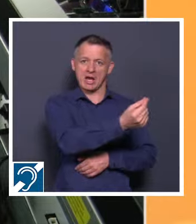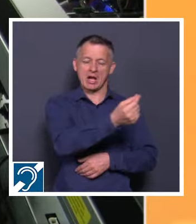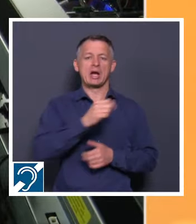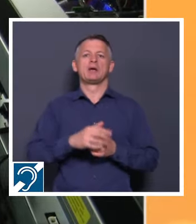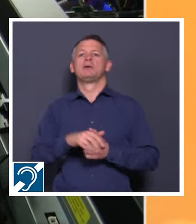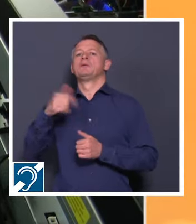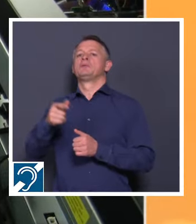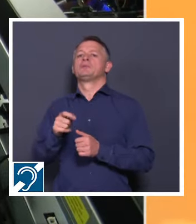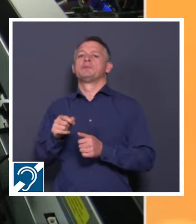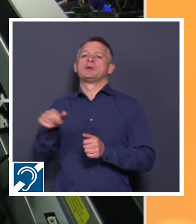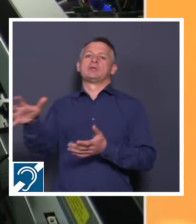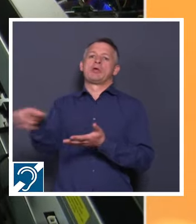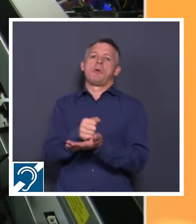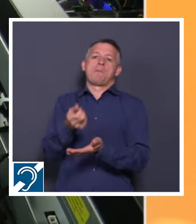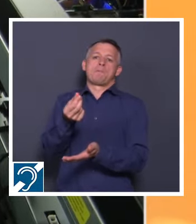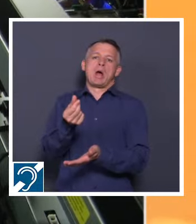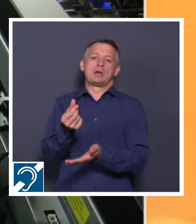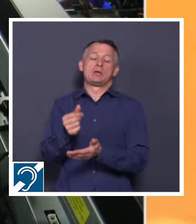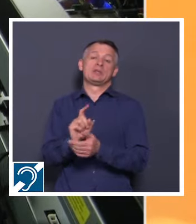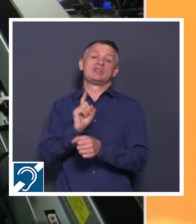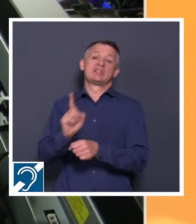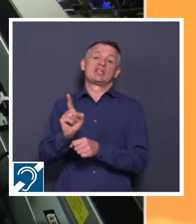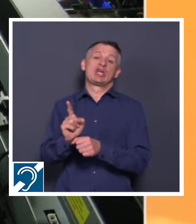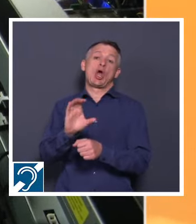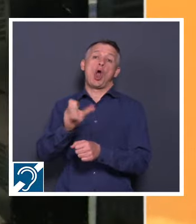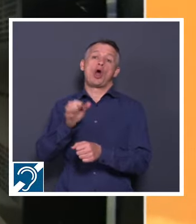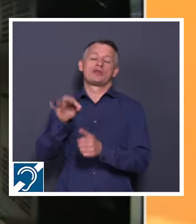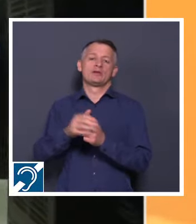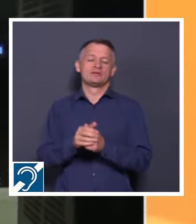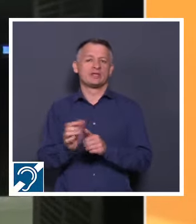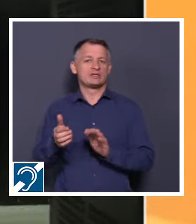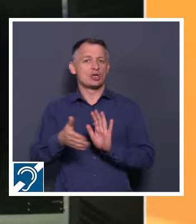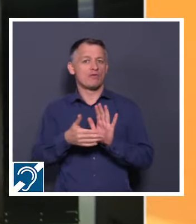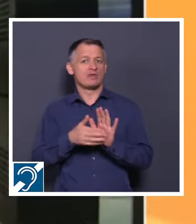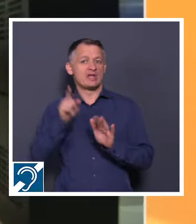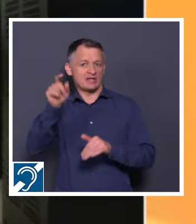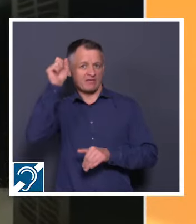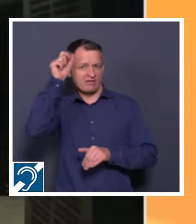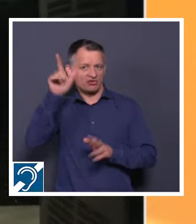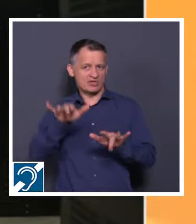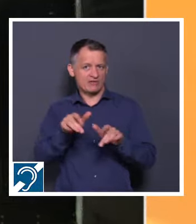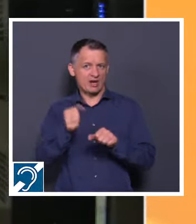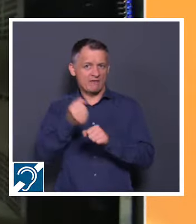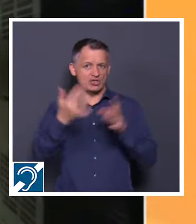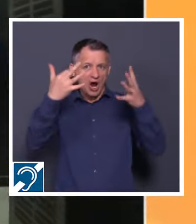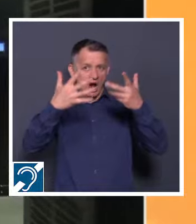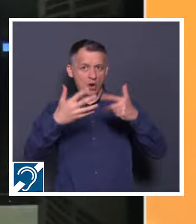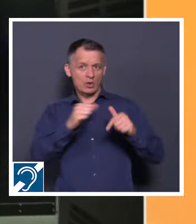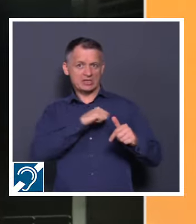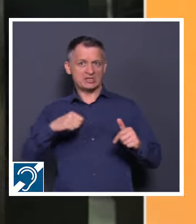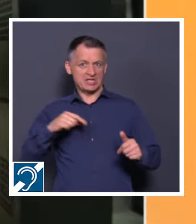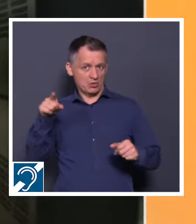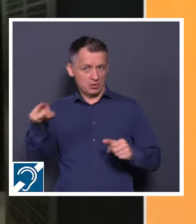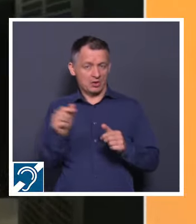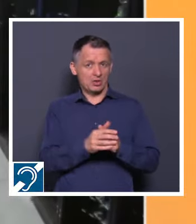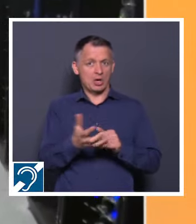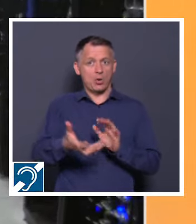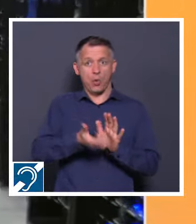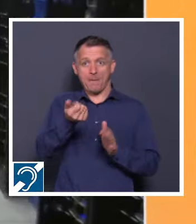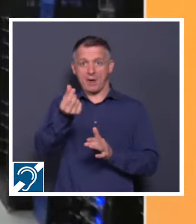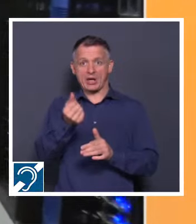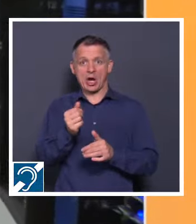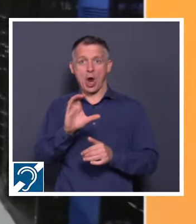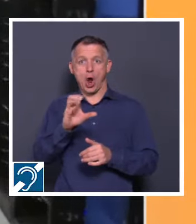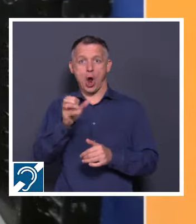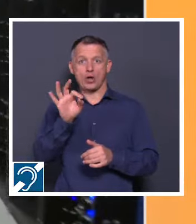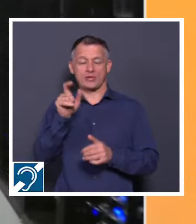direct din cont. S-a descoperit de fapt că inteligența asta artificială care făcea calculele și îți lua banii din cont erau de